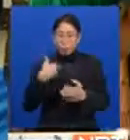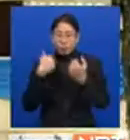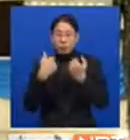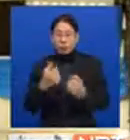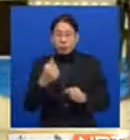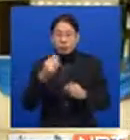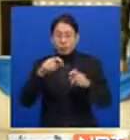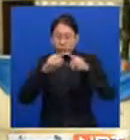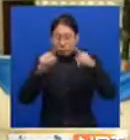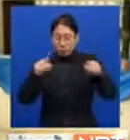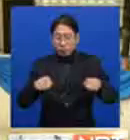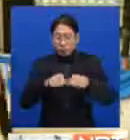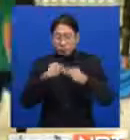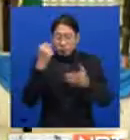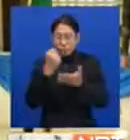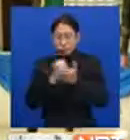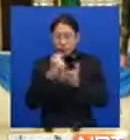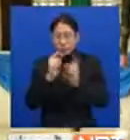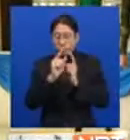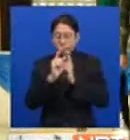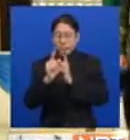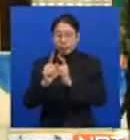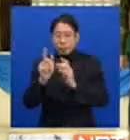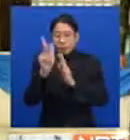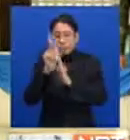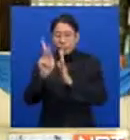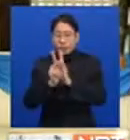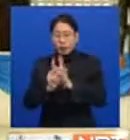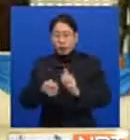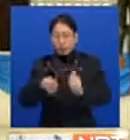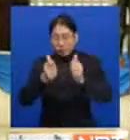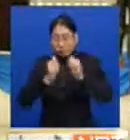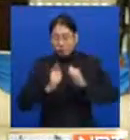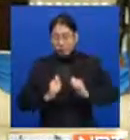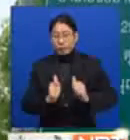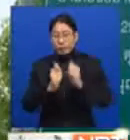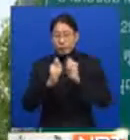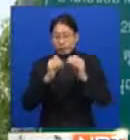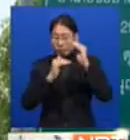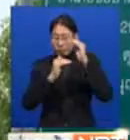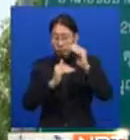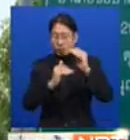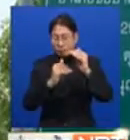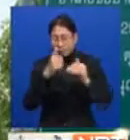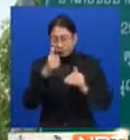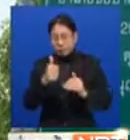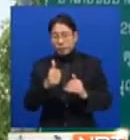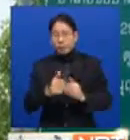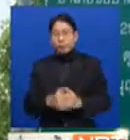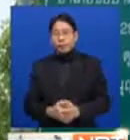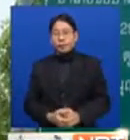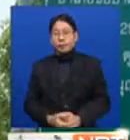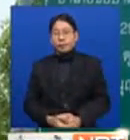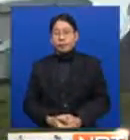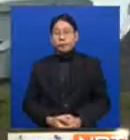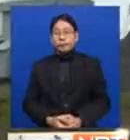การทำเหมืองแร่นั้นได้ปฏิบัติตามเงื่อนไขแนบท้ายการอนุญาตที่ได้กำหนดอย่างเคร่งครัดค่ะ